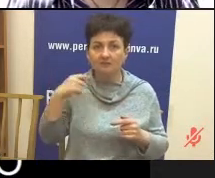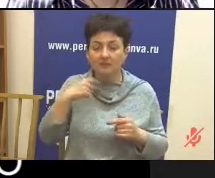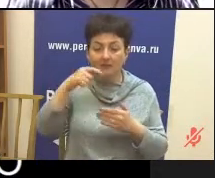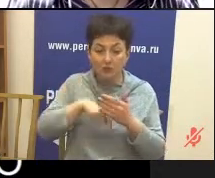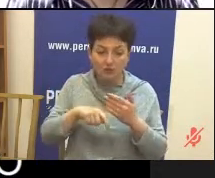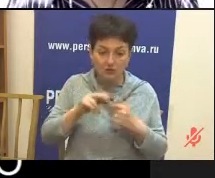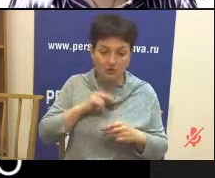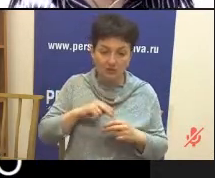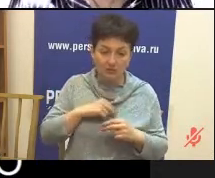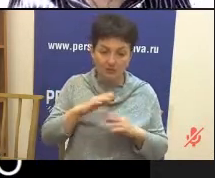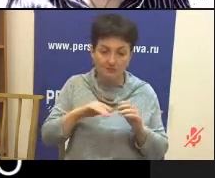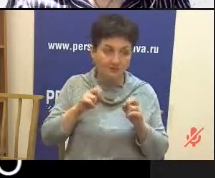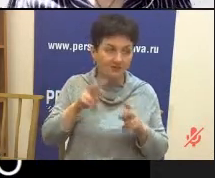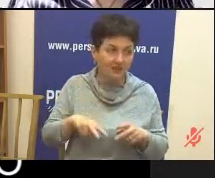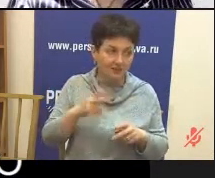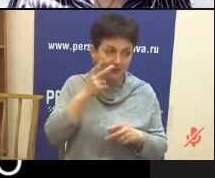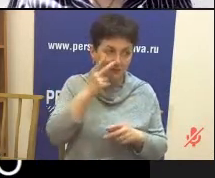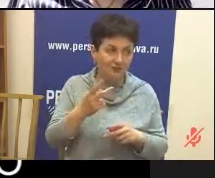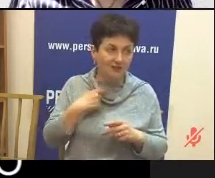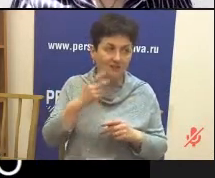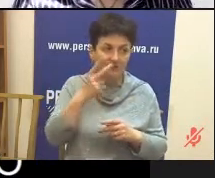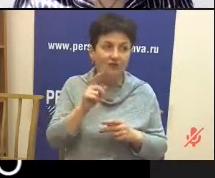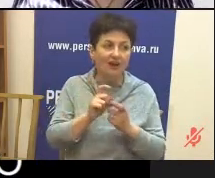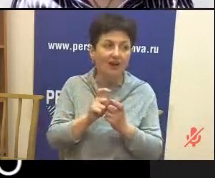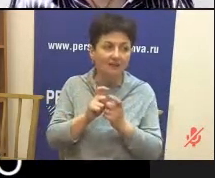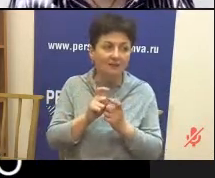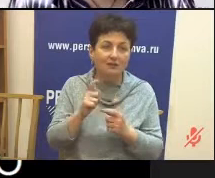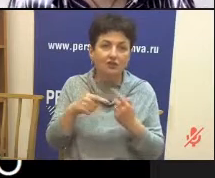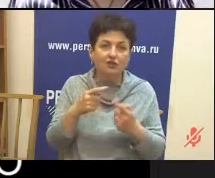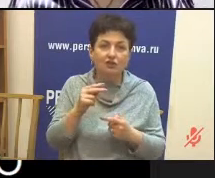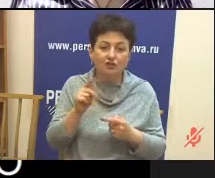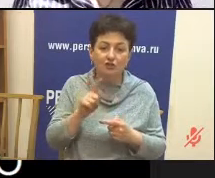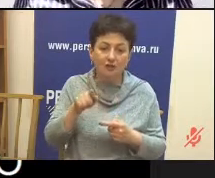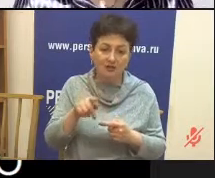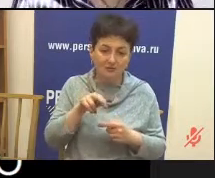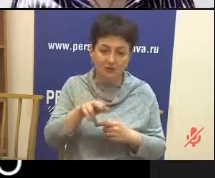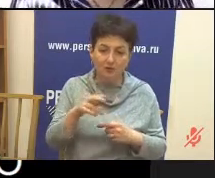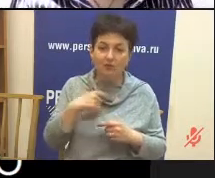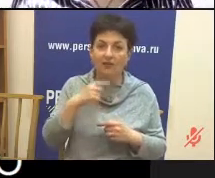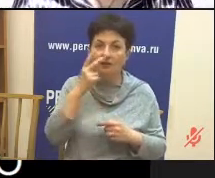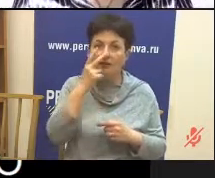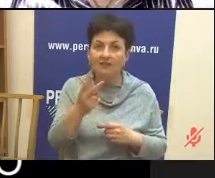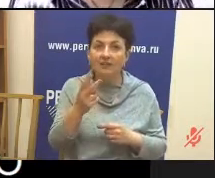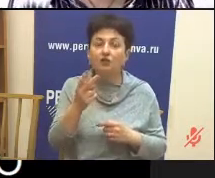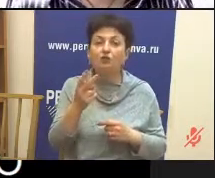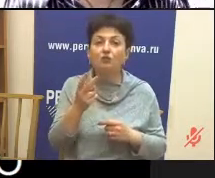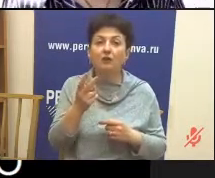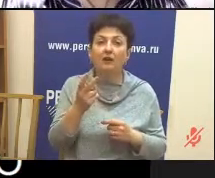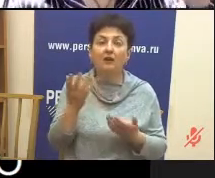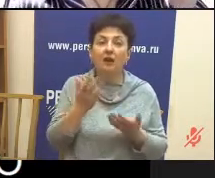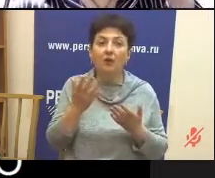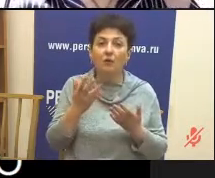другим людям. То есть я вижу работу внутреннюю, я вижу профессионалов, я вижу, как они борются, через что они